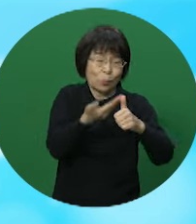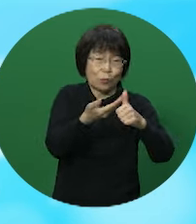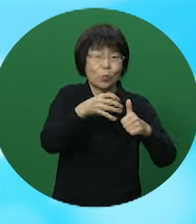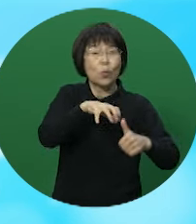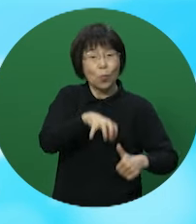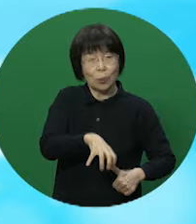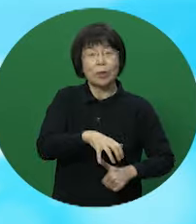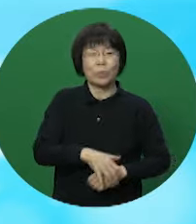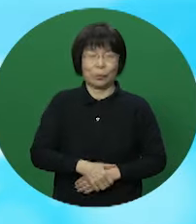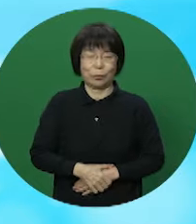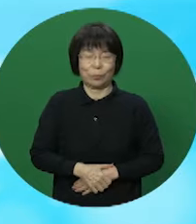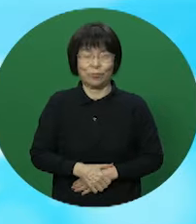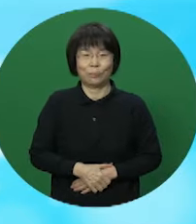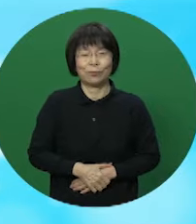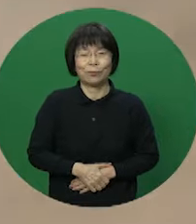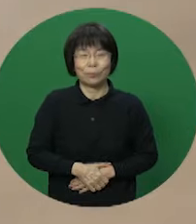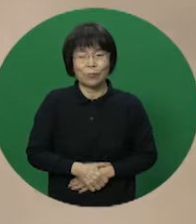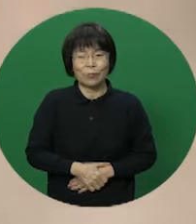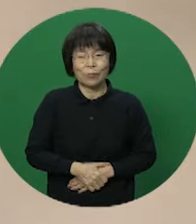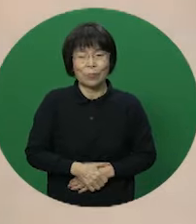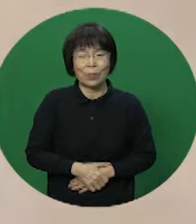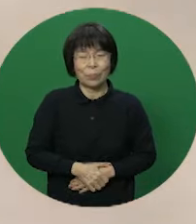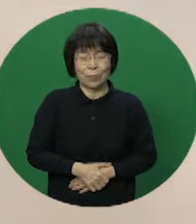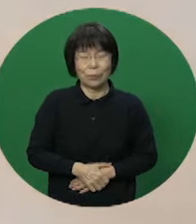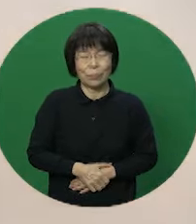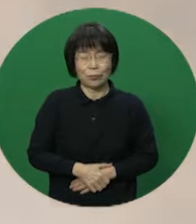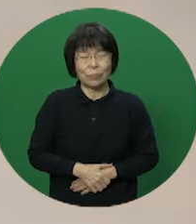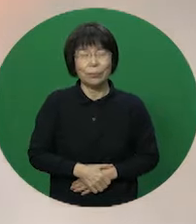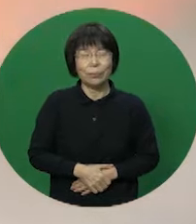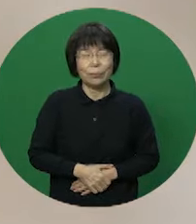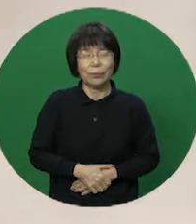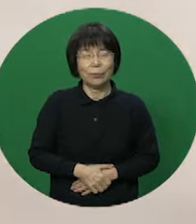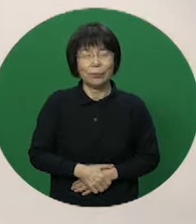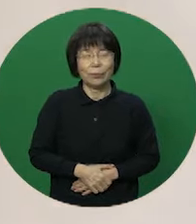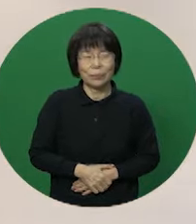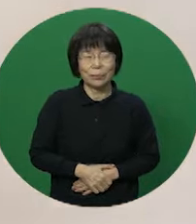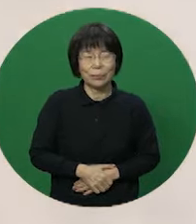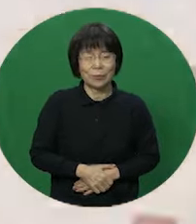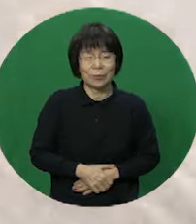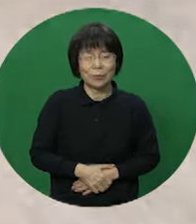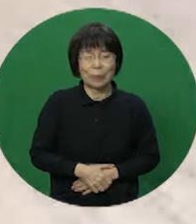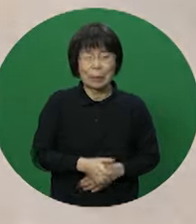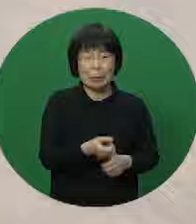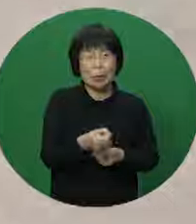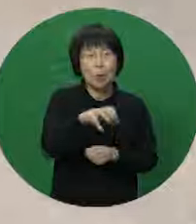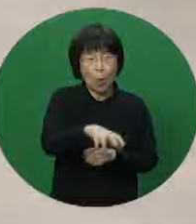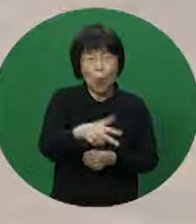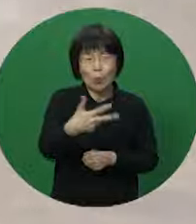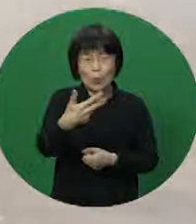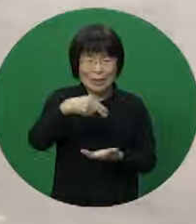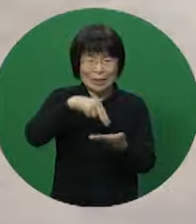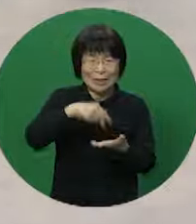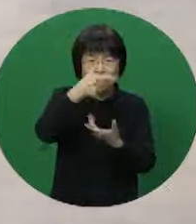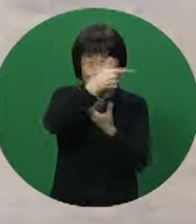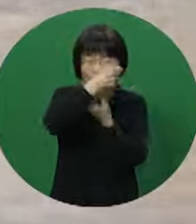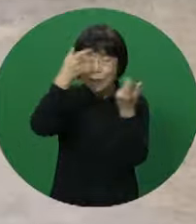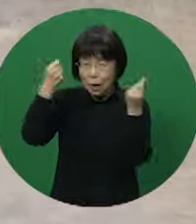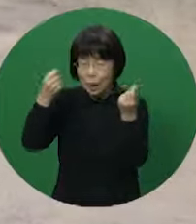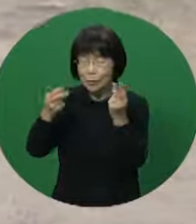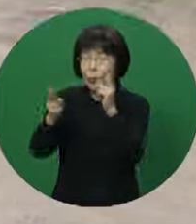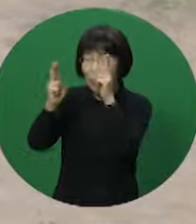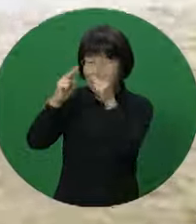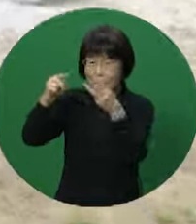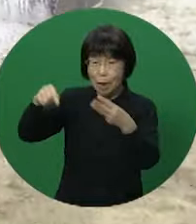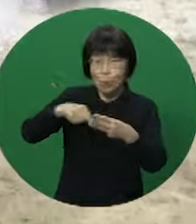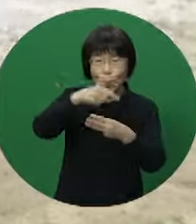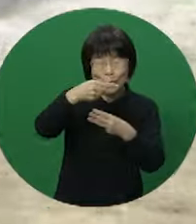境負荷の少ない洗浄剤になっております。 ここでちょっと北九新発見。 シャボン玉石鹸は北九州市消